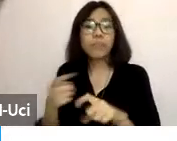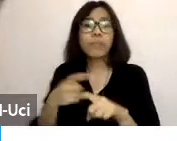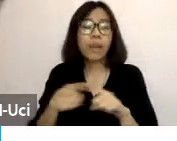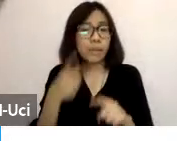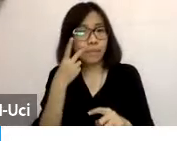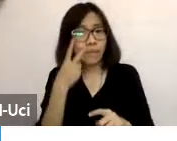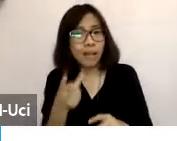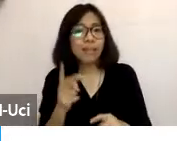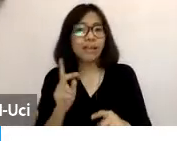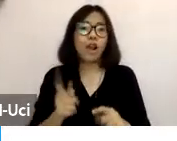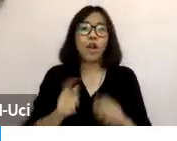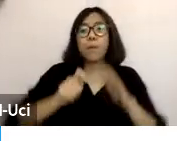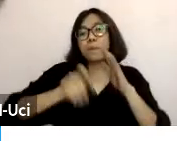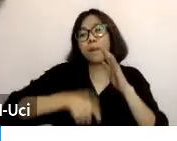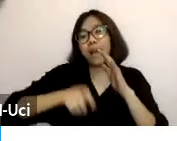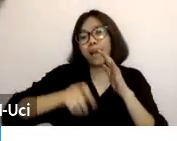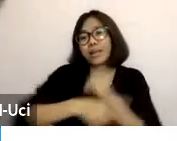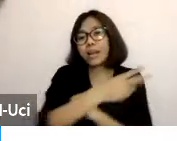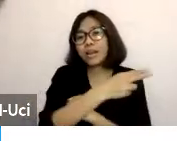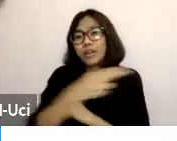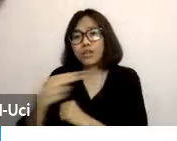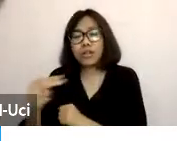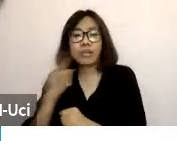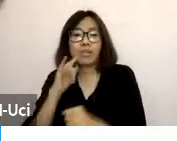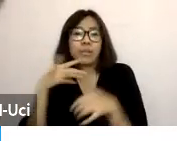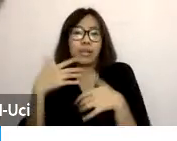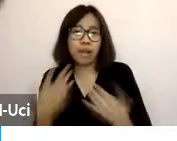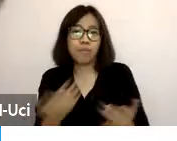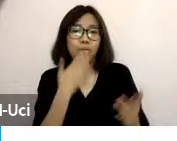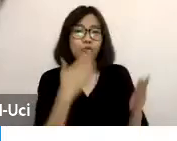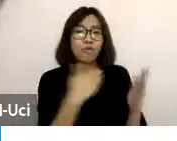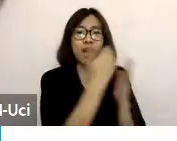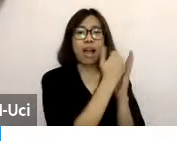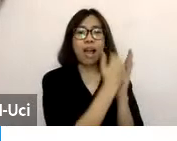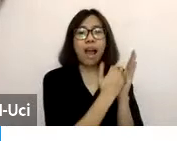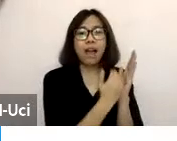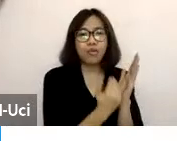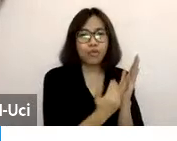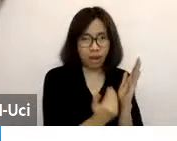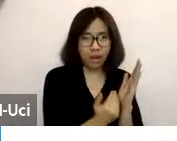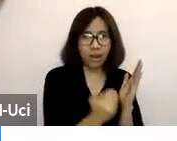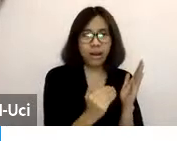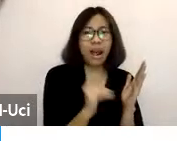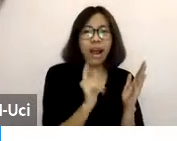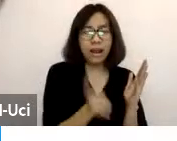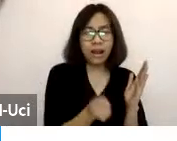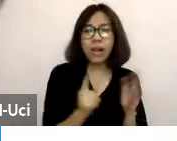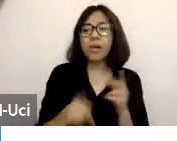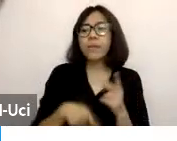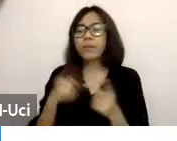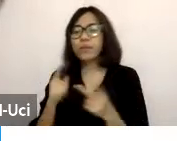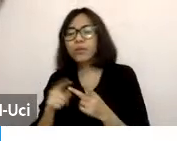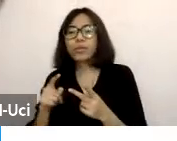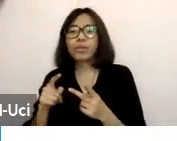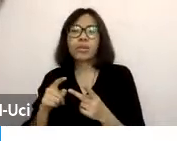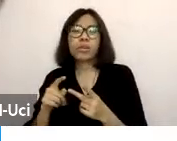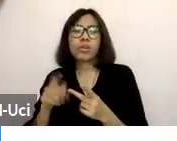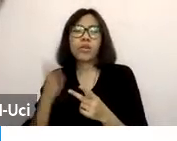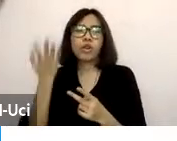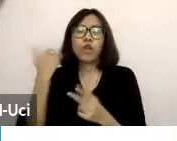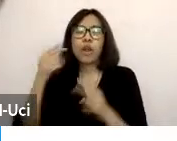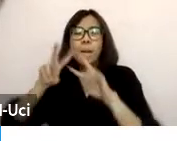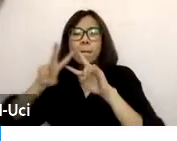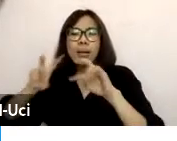acara di pengadilan kita dan kemudian juga ada satu penelitian dari lembaga advokasi dan aksi peradilan itu tahun